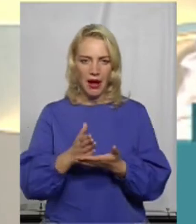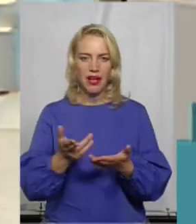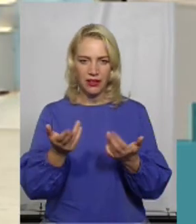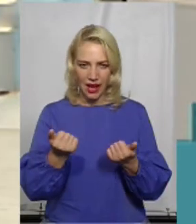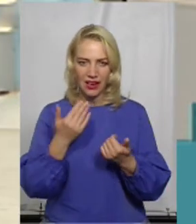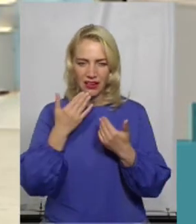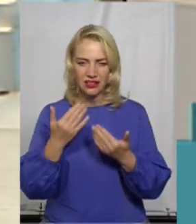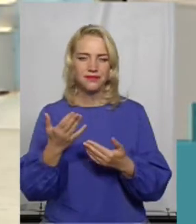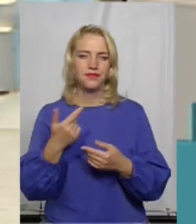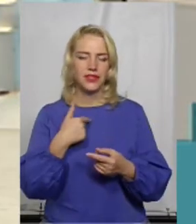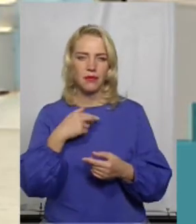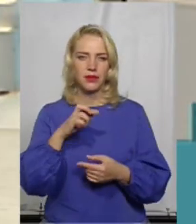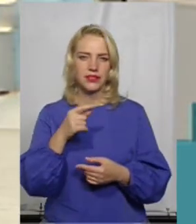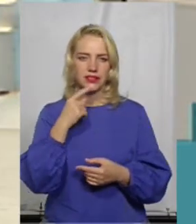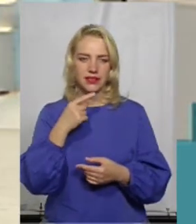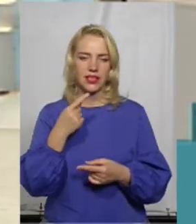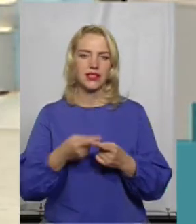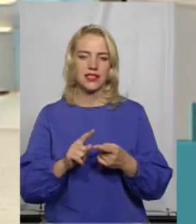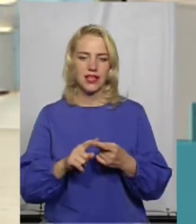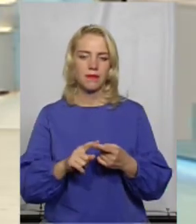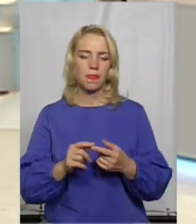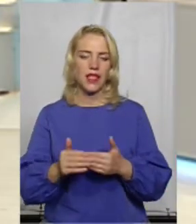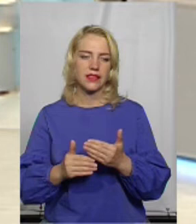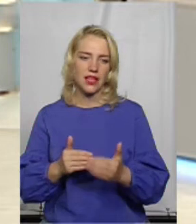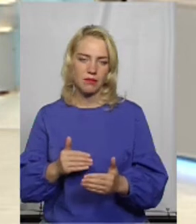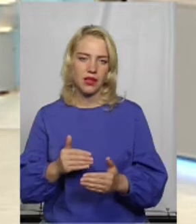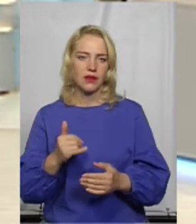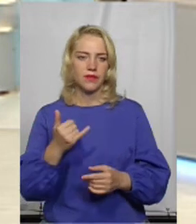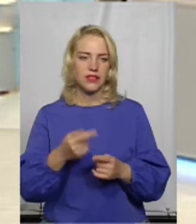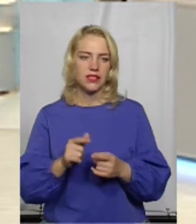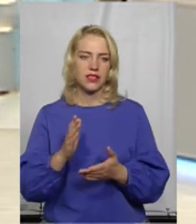сказала, що на даний етап це є